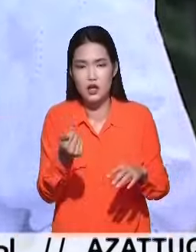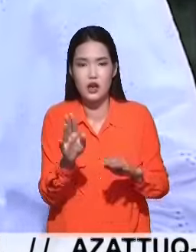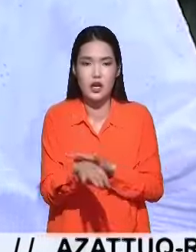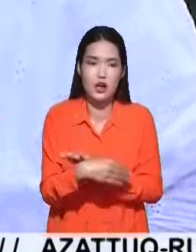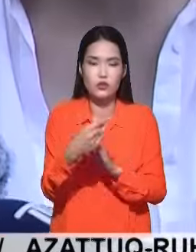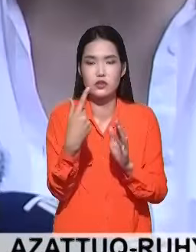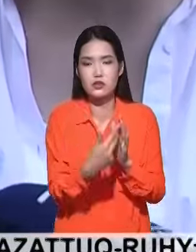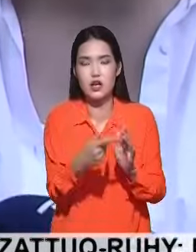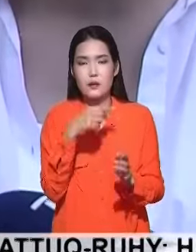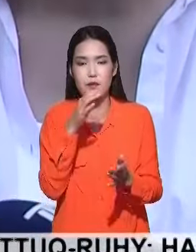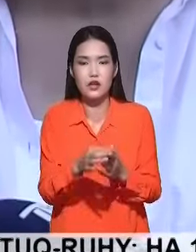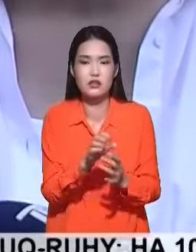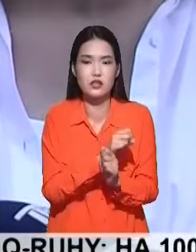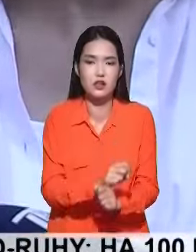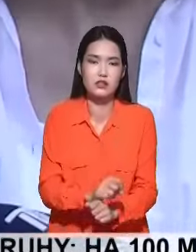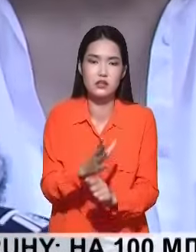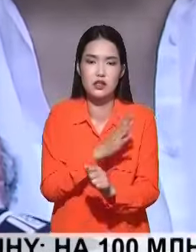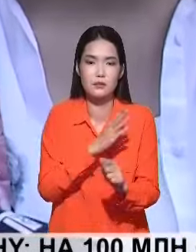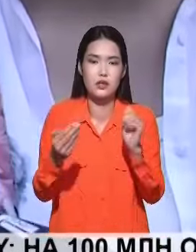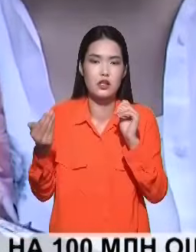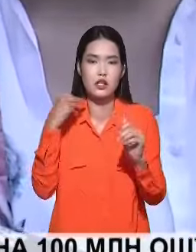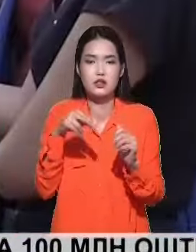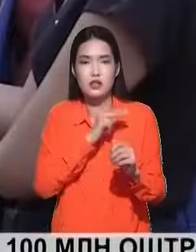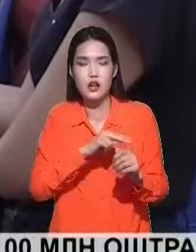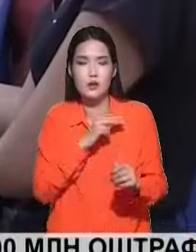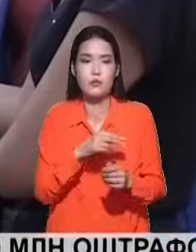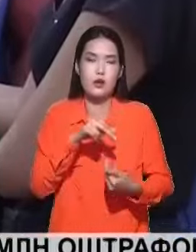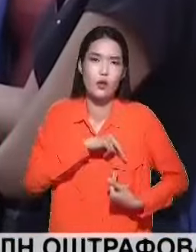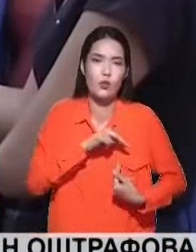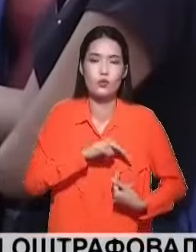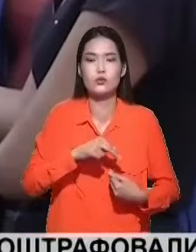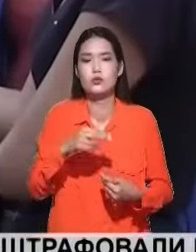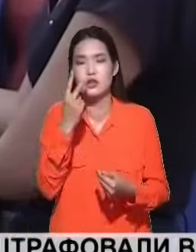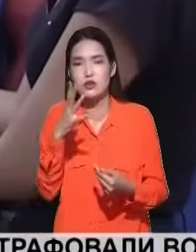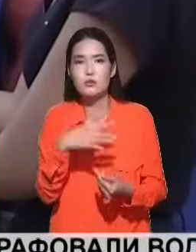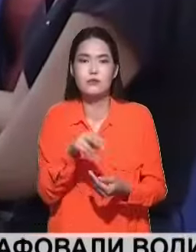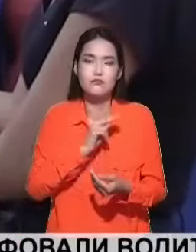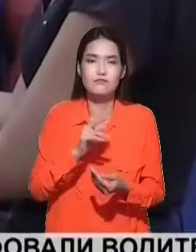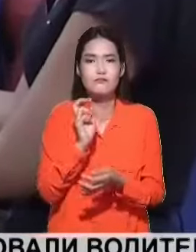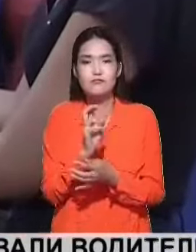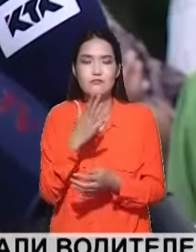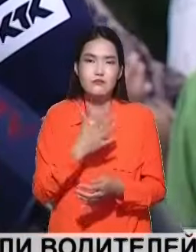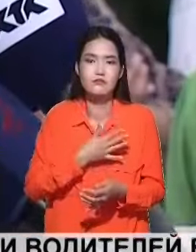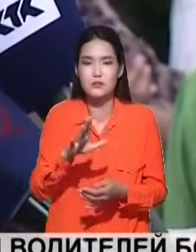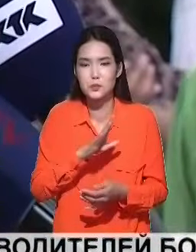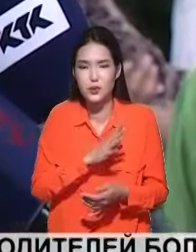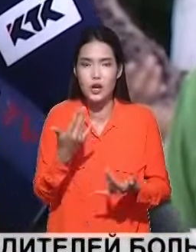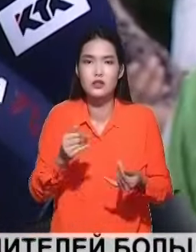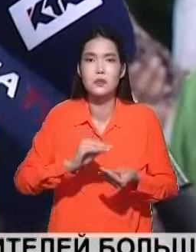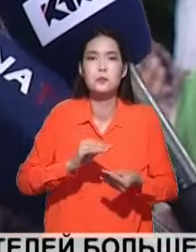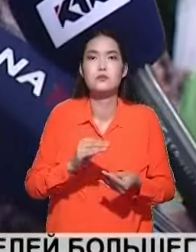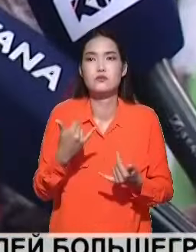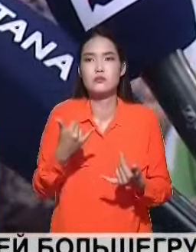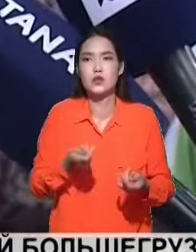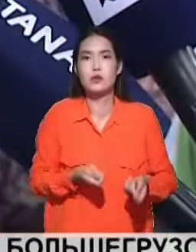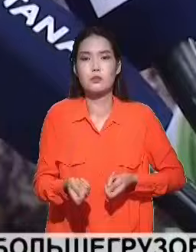и бухгалтеры. Рая Амирсиитова на любимой работе продолжала трудиться даже после выхода на пенсию. Говорит, у прежнего руководства не